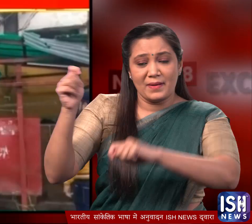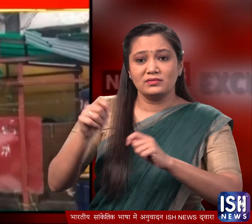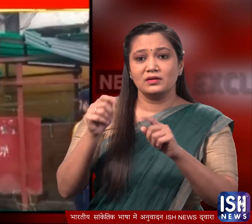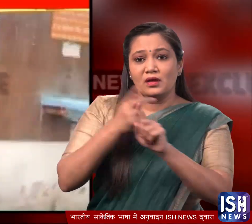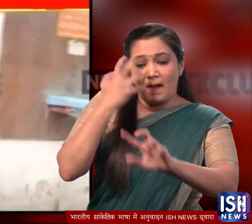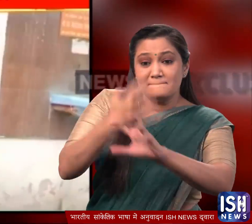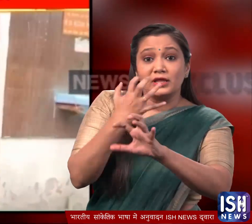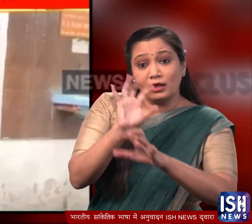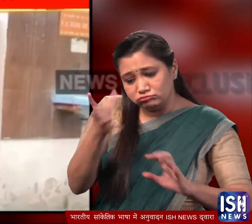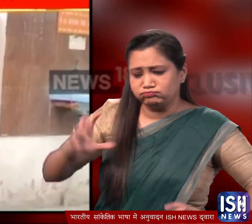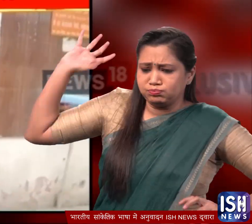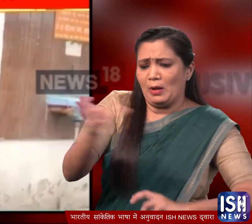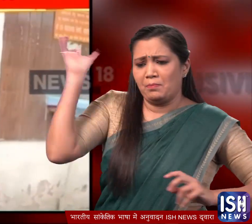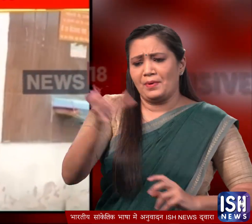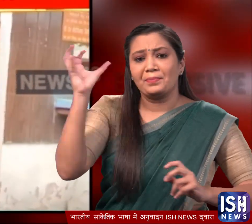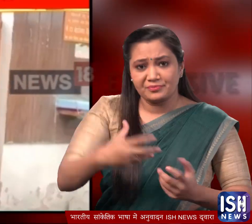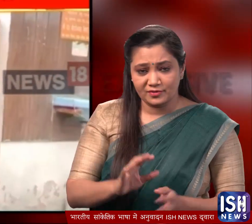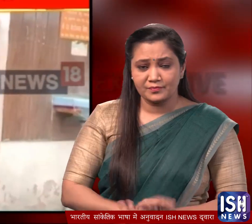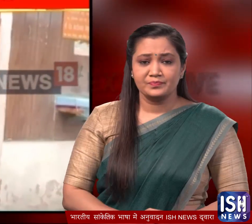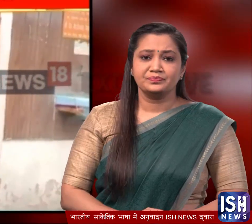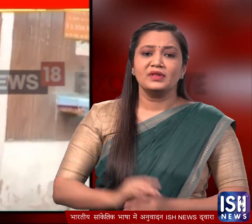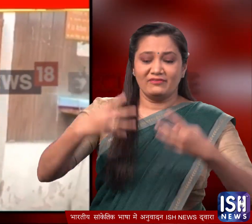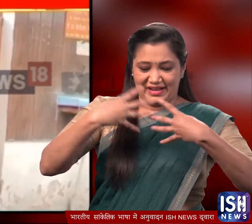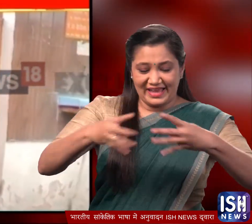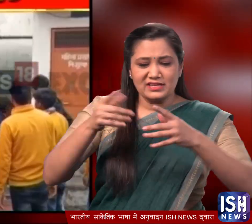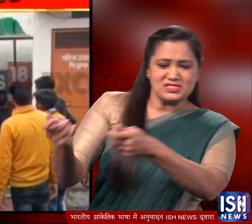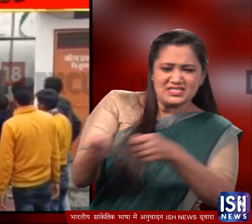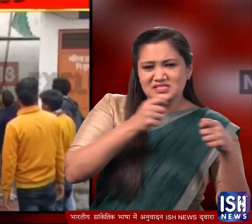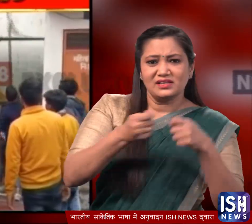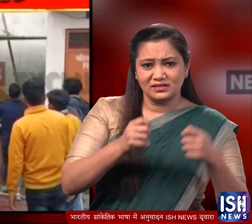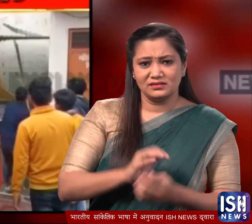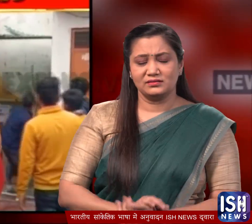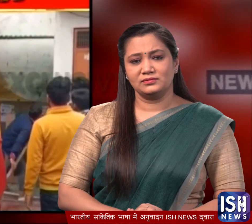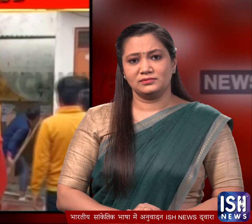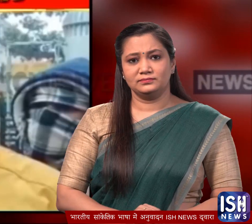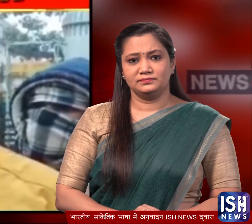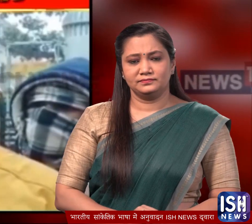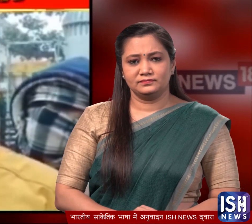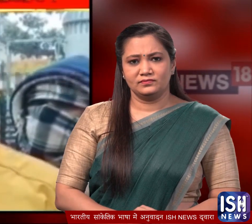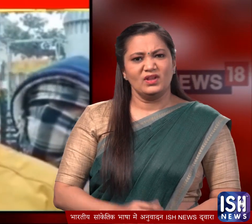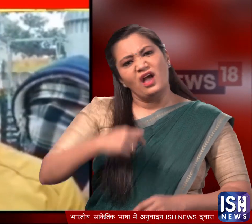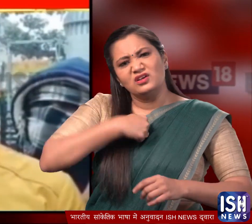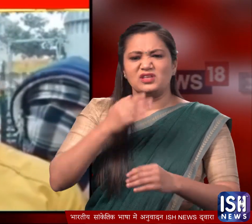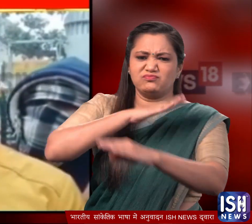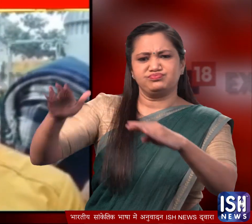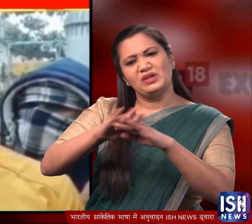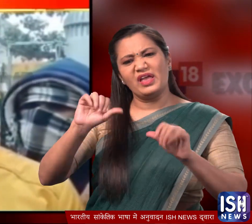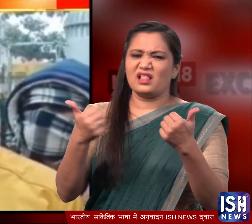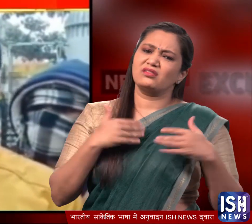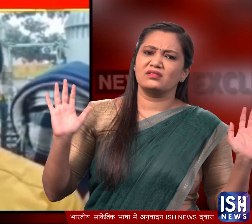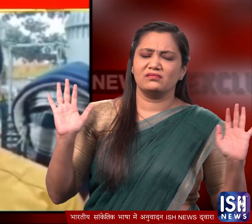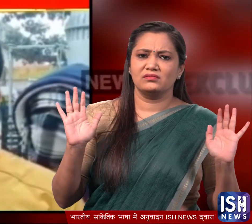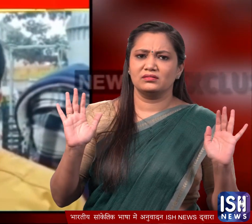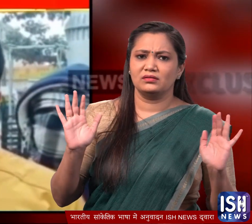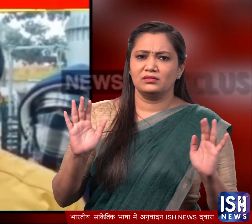पड़े। एक आदमी तो पत्थर लेकर उसे तोड़ने में जुट गया, जबकि कुछ लोग एक गेट को उखाड़ने लगे। हम इसे खुद ही इसे